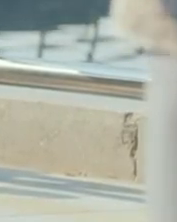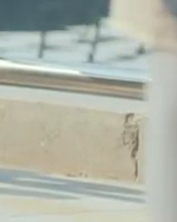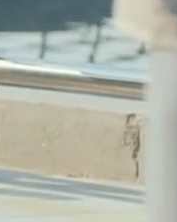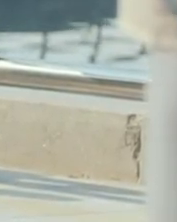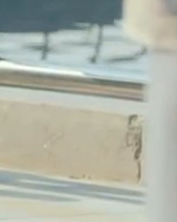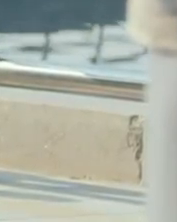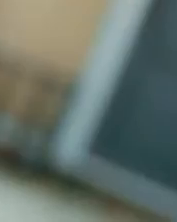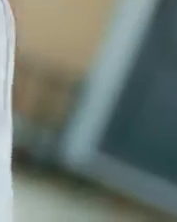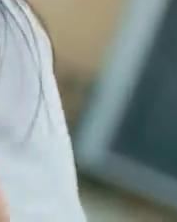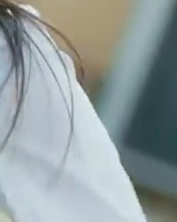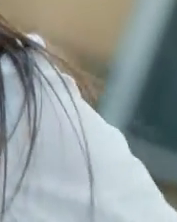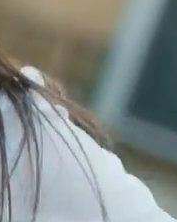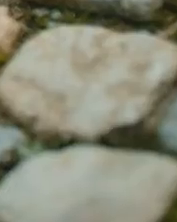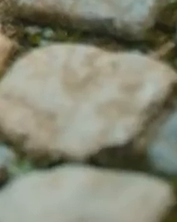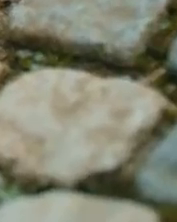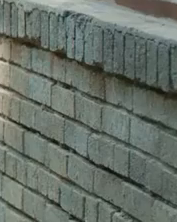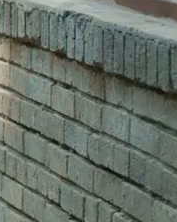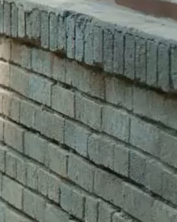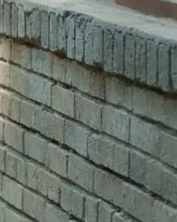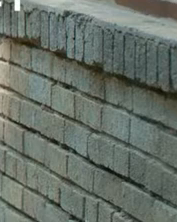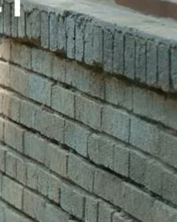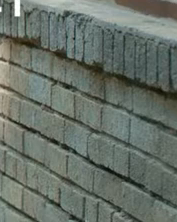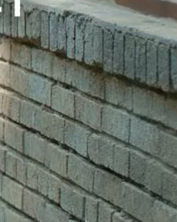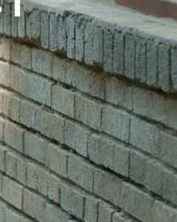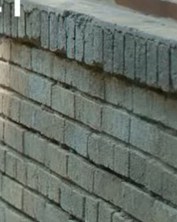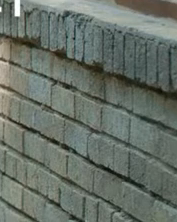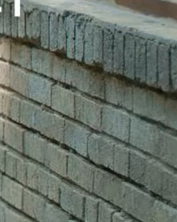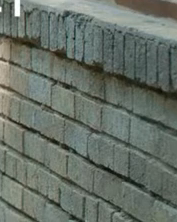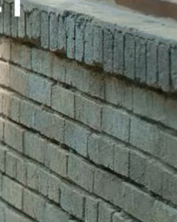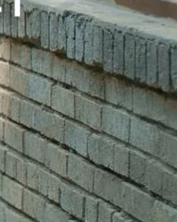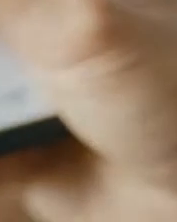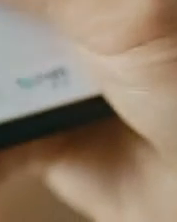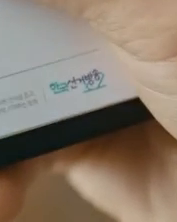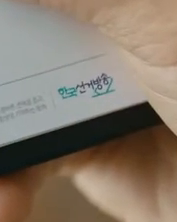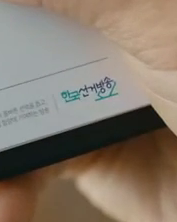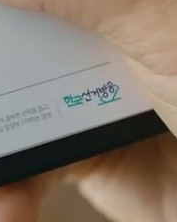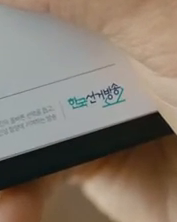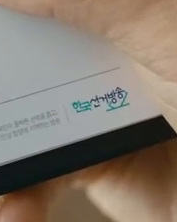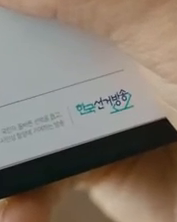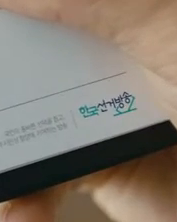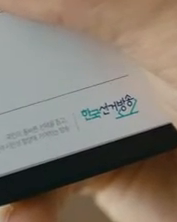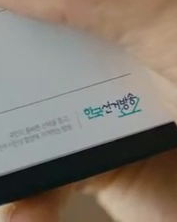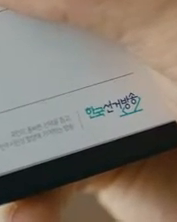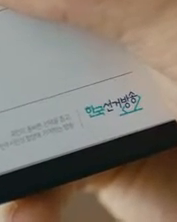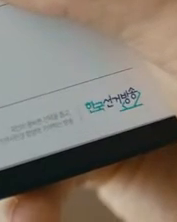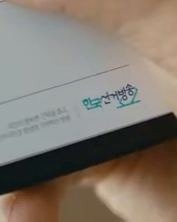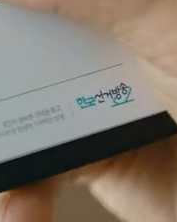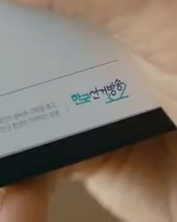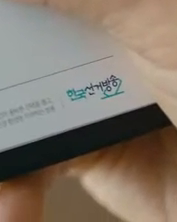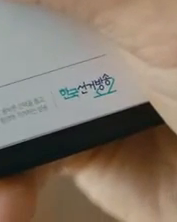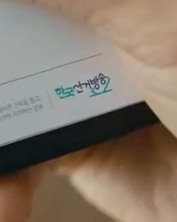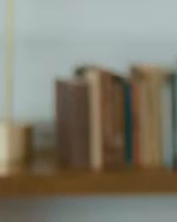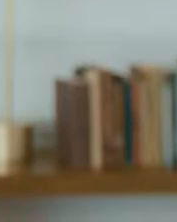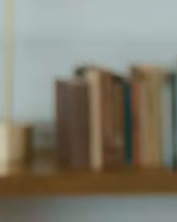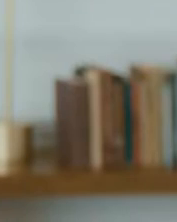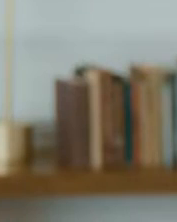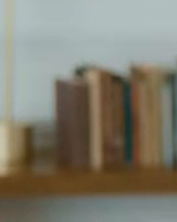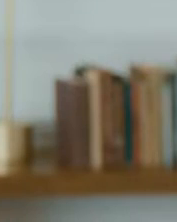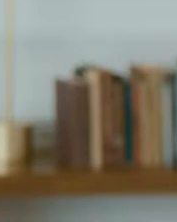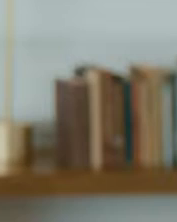사람 춤으로 말하는 4 하지만 3월 9일 이날만큼은